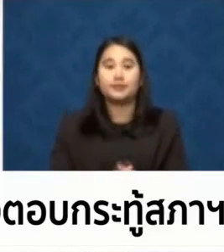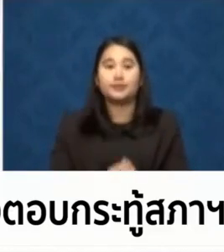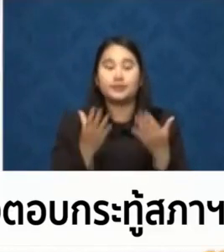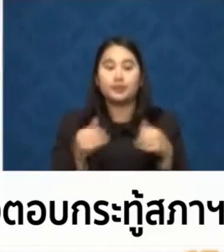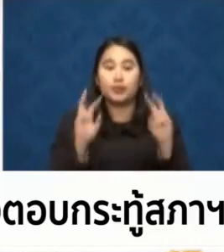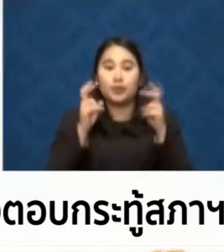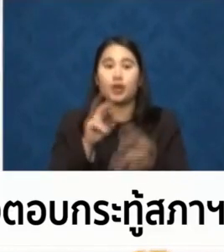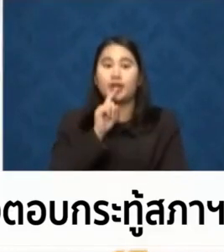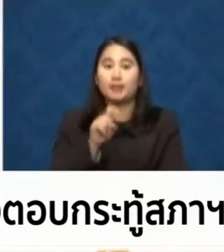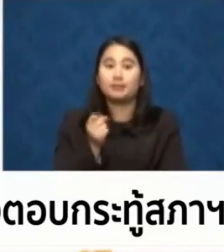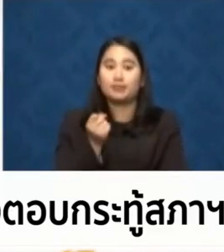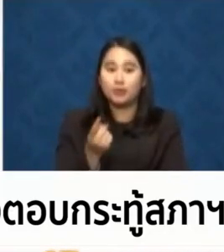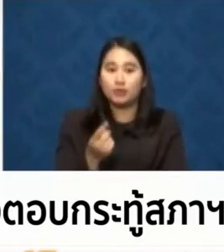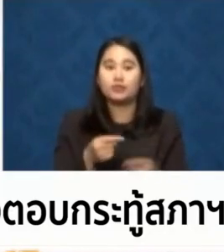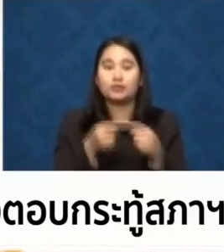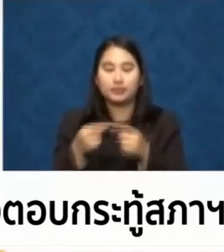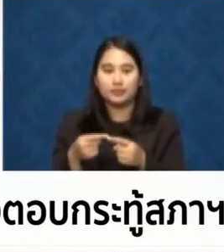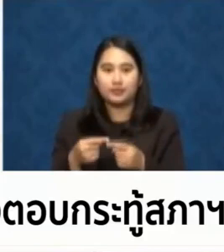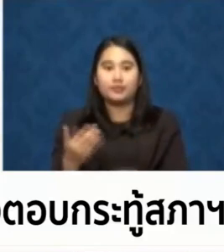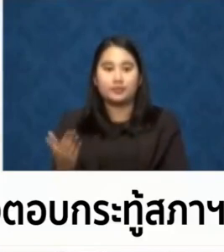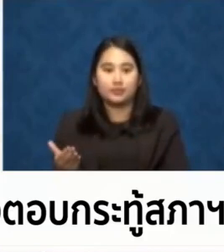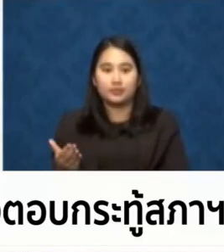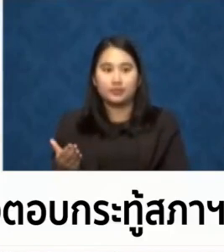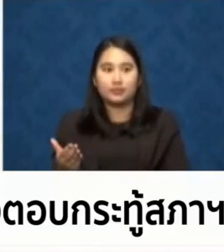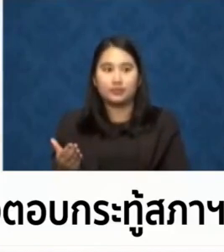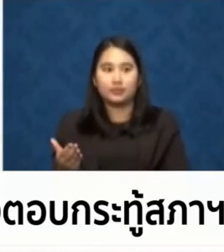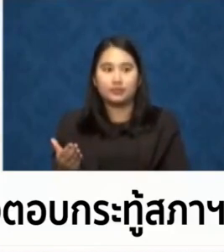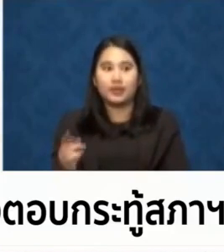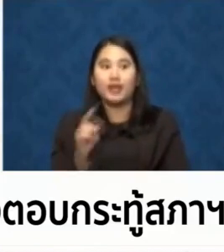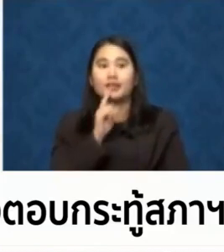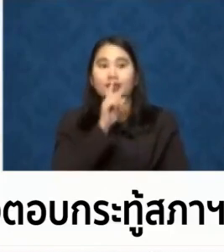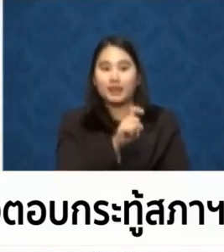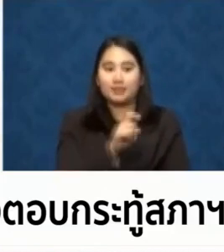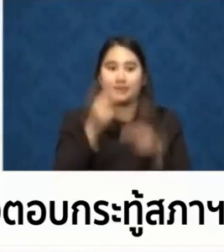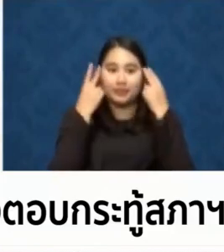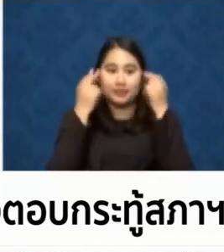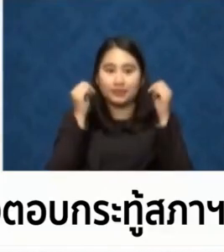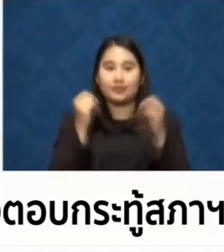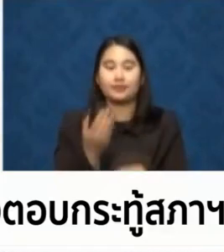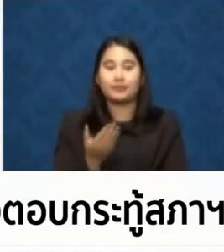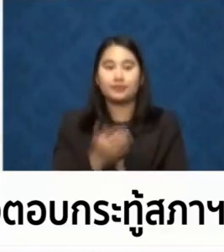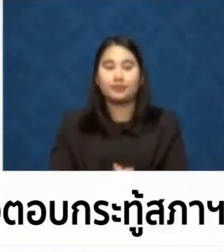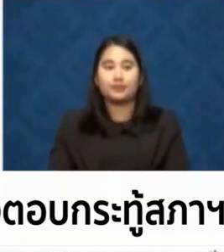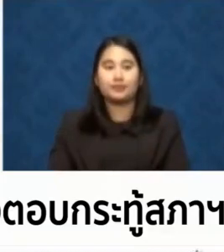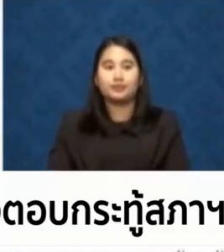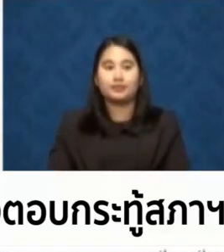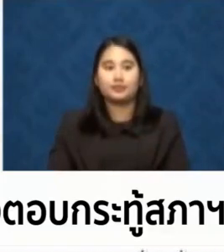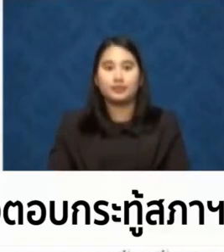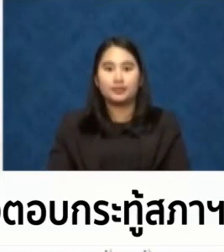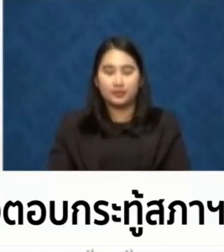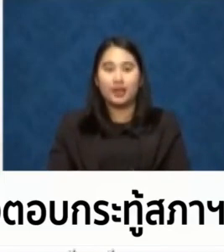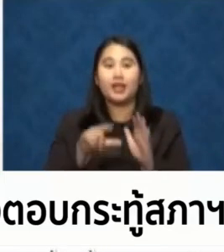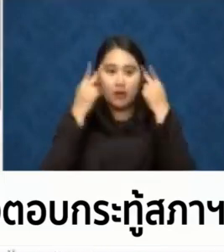ณอนุทินติดภารกิจก็เลยมอบหมายให้คุณทรงศักดิ์ทองศรีรัฐมนตรีช่วยมหาดไทยมาตอบกระทู้แทนแต่คุณทร